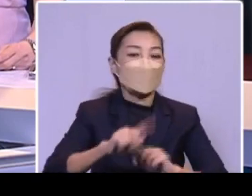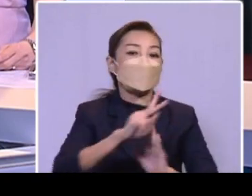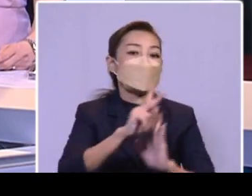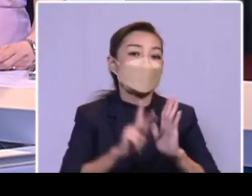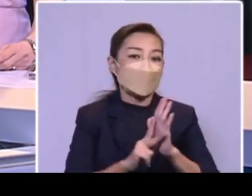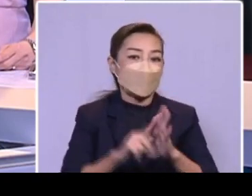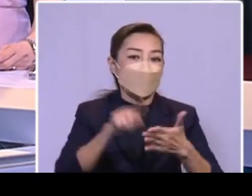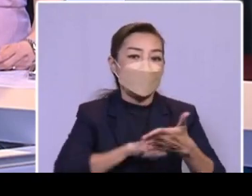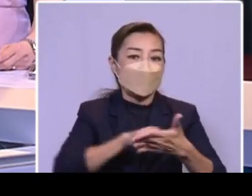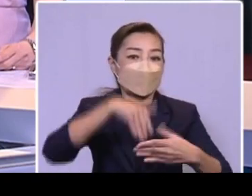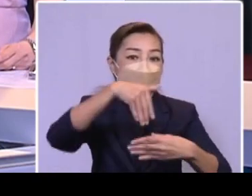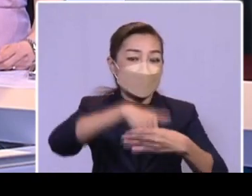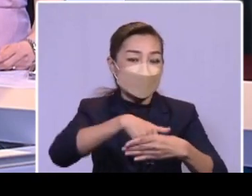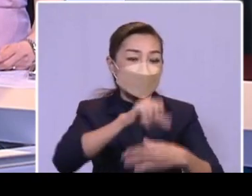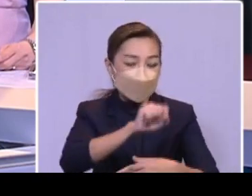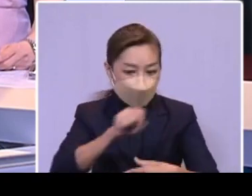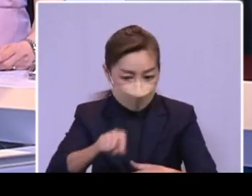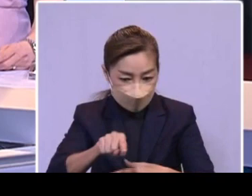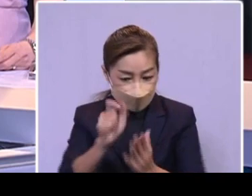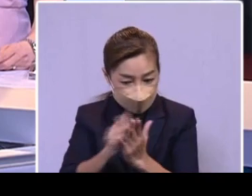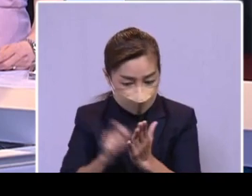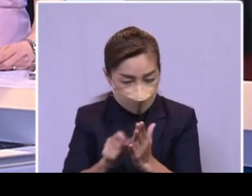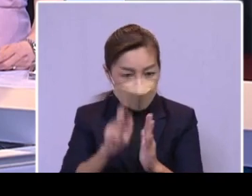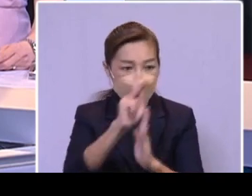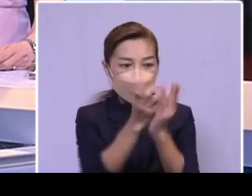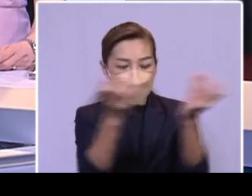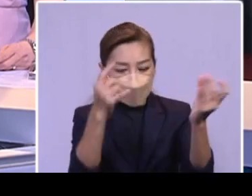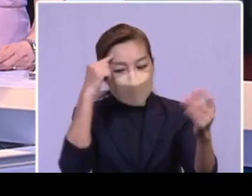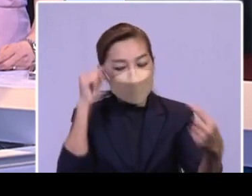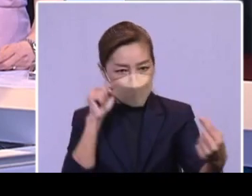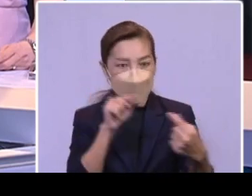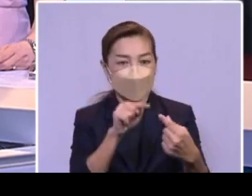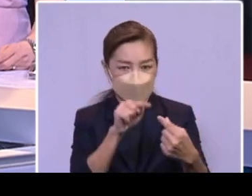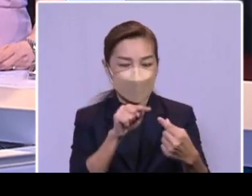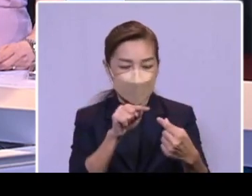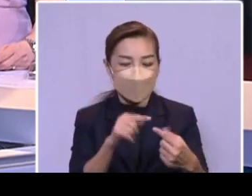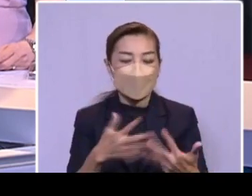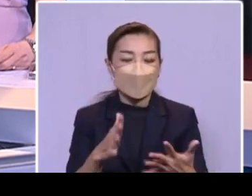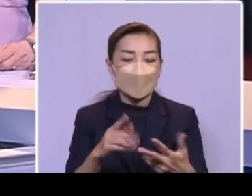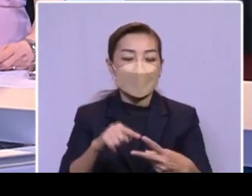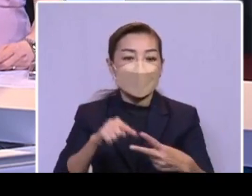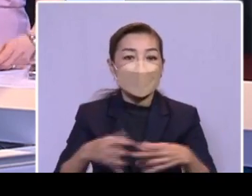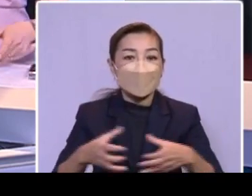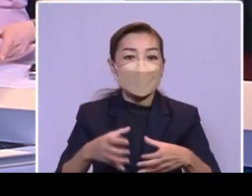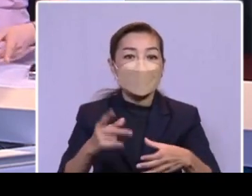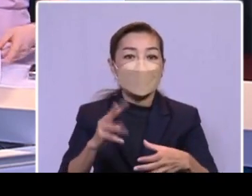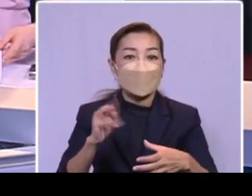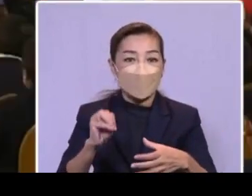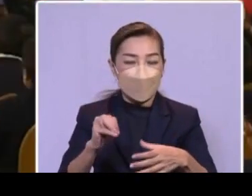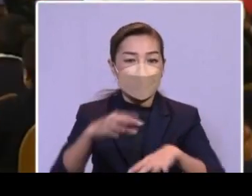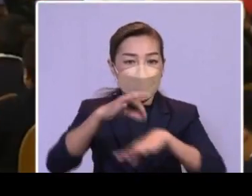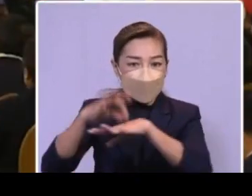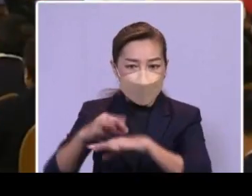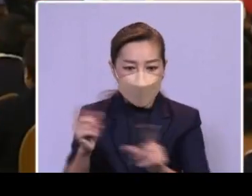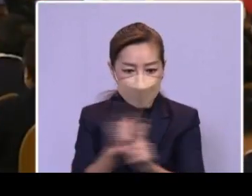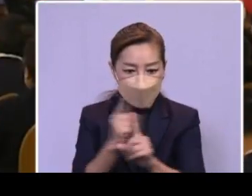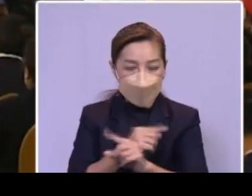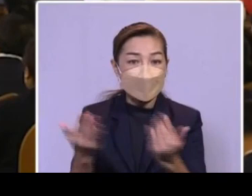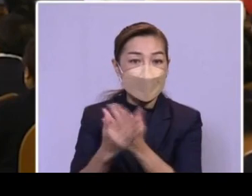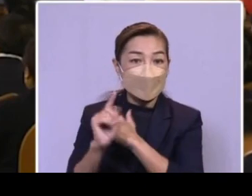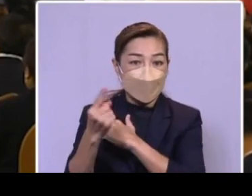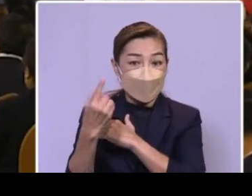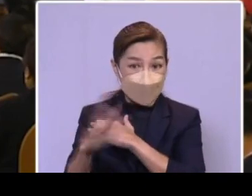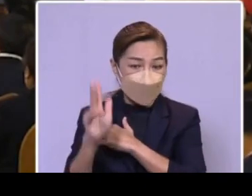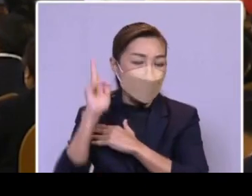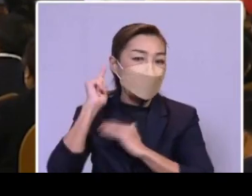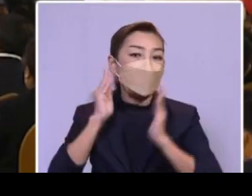การเลือกตั้งส.ส.ไม่ขัดรัฐธรรมนูญแล้วก็มีเรื่องของการปรับคณะรัฐมนตรีไปเรียบร้อยแล้วผู้สื่อข่าวก็ไปถามความชัดเจนทิศท